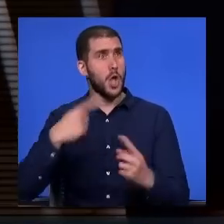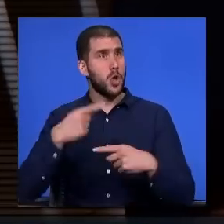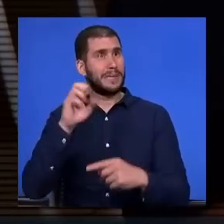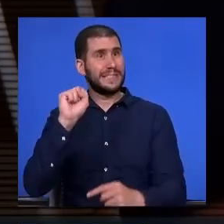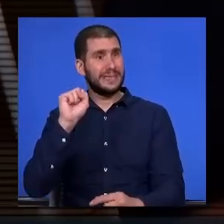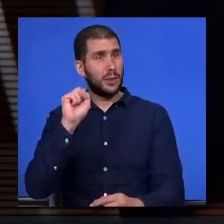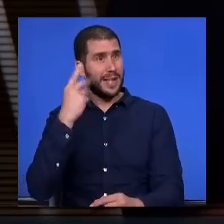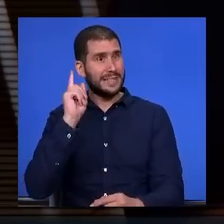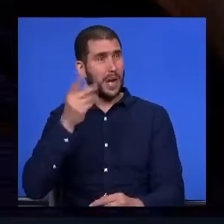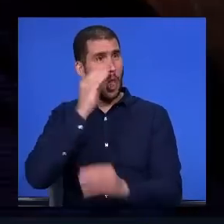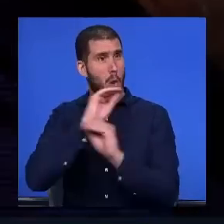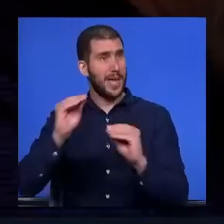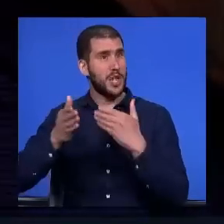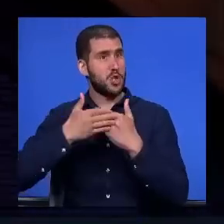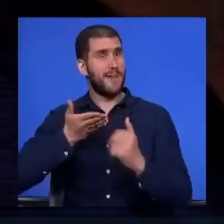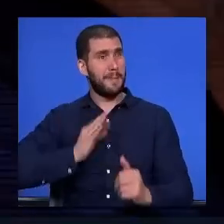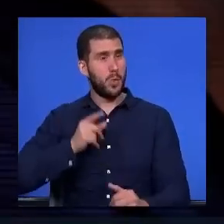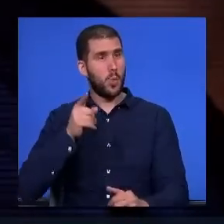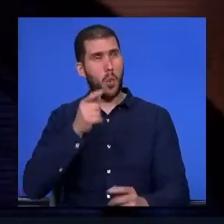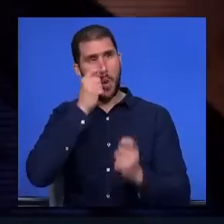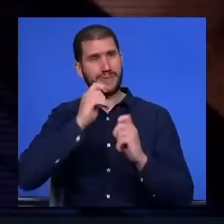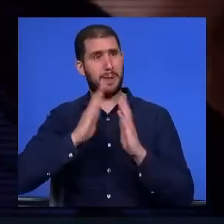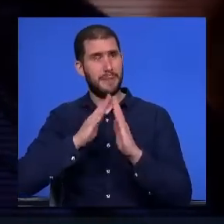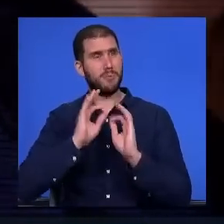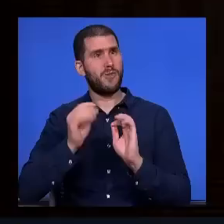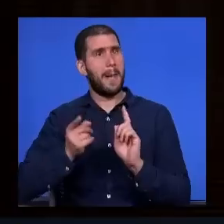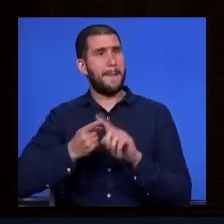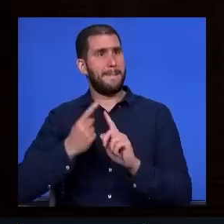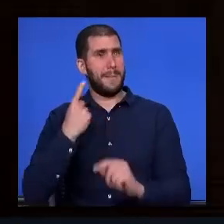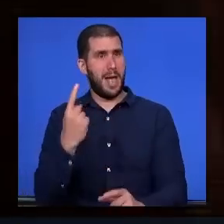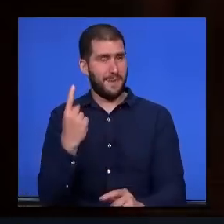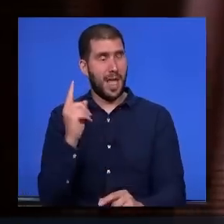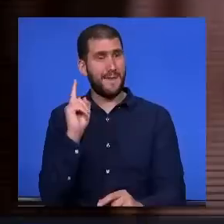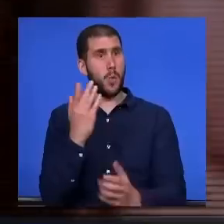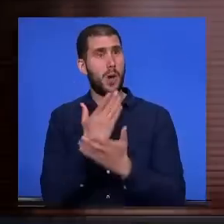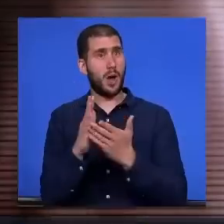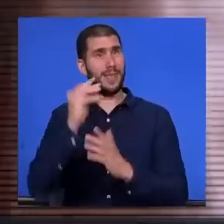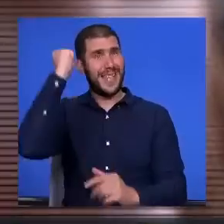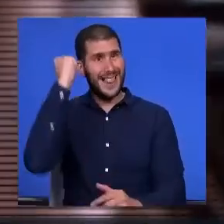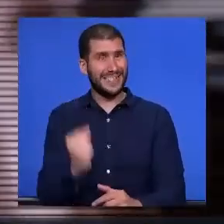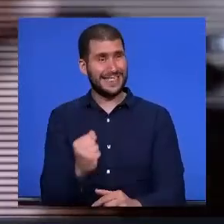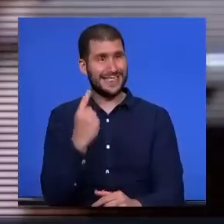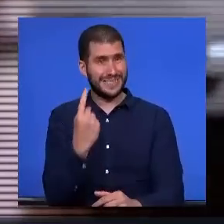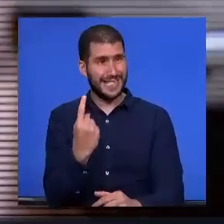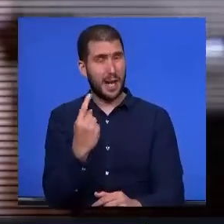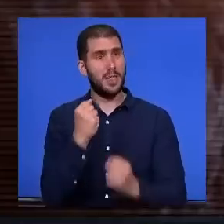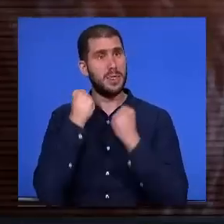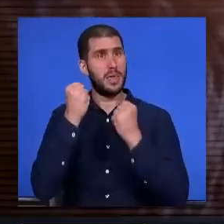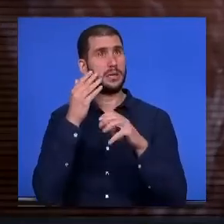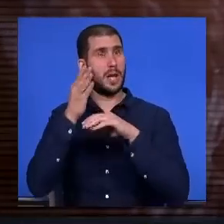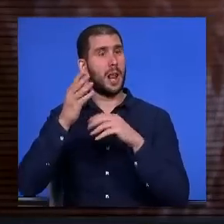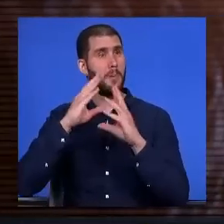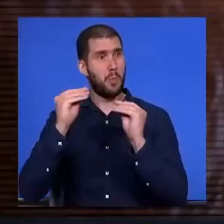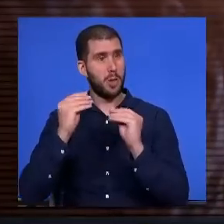סטרוג אמור היה להודיע לאשתו וביתו כי הוא עוזב את הבית לטובת המאהבת. אבל הוא החליט לרצוח אותה, נסע לביתה במונית,